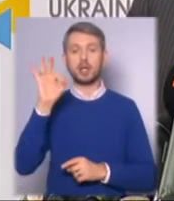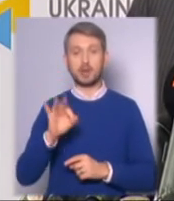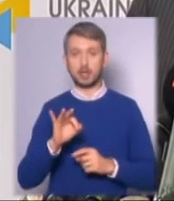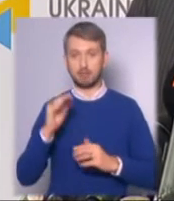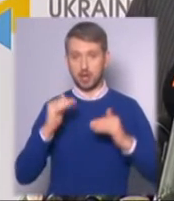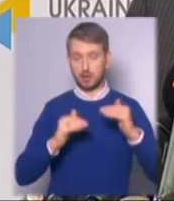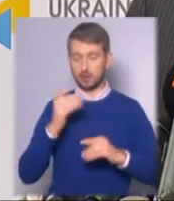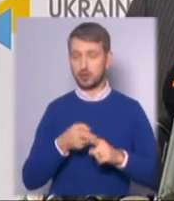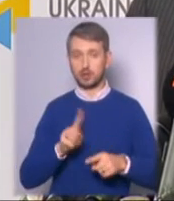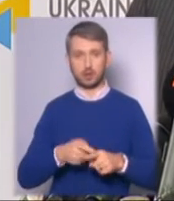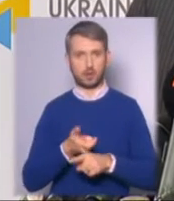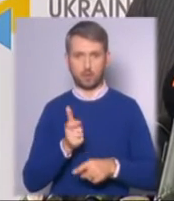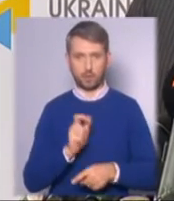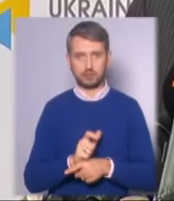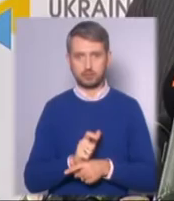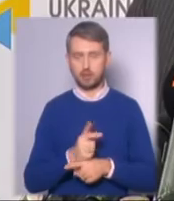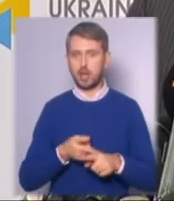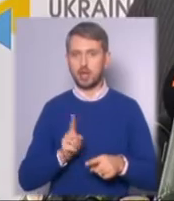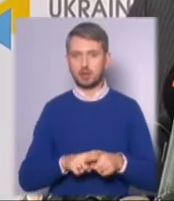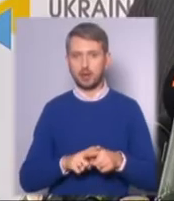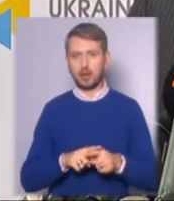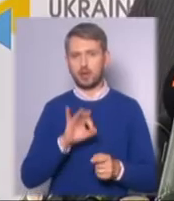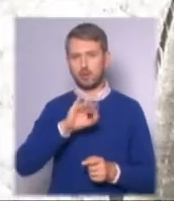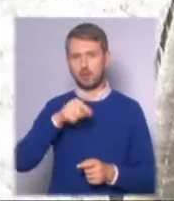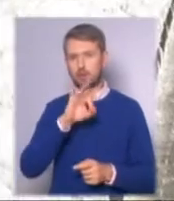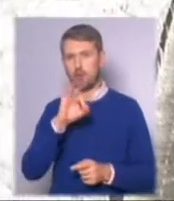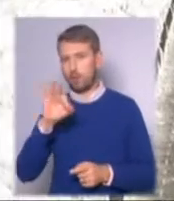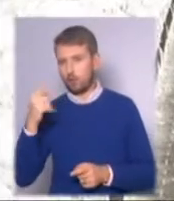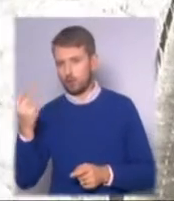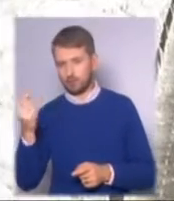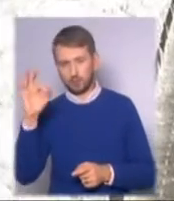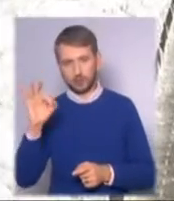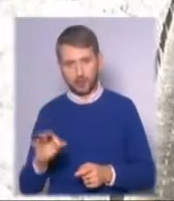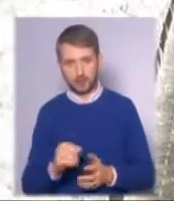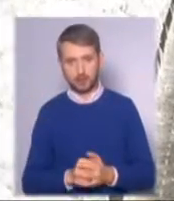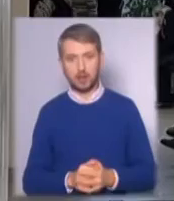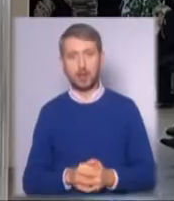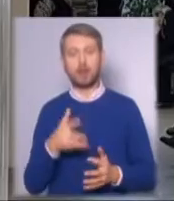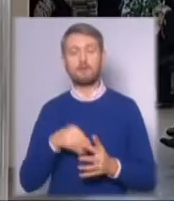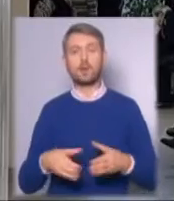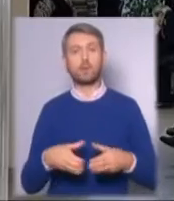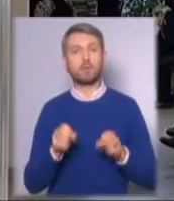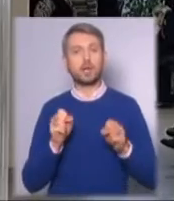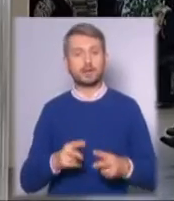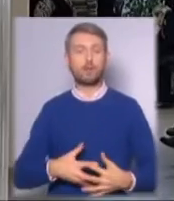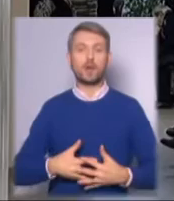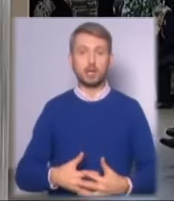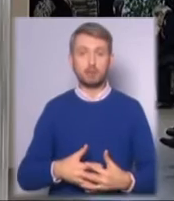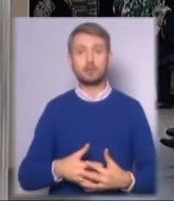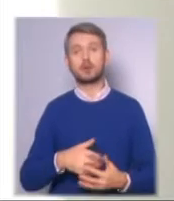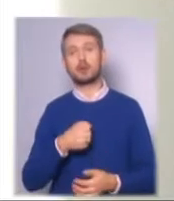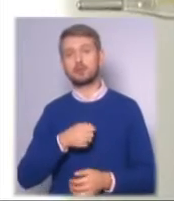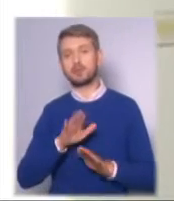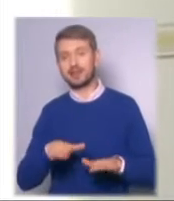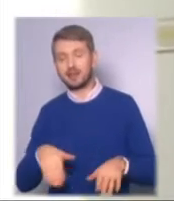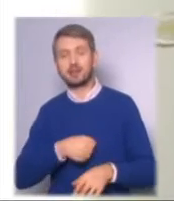это очень-очень-очень, это десятичная доля 1%. В групі ризику – вагітні, діти та люди літнього віку. Медикаментів